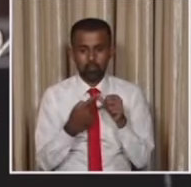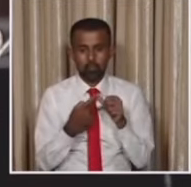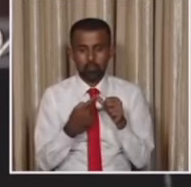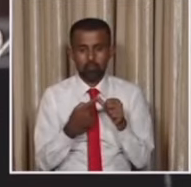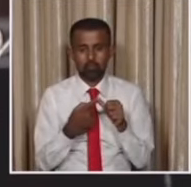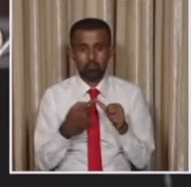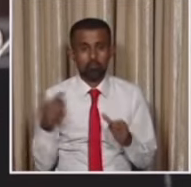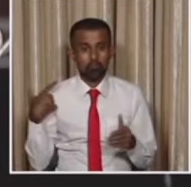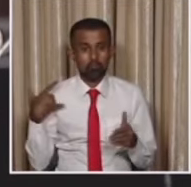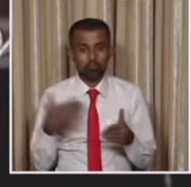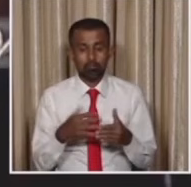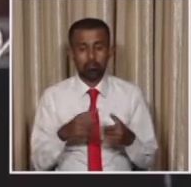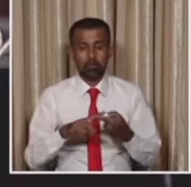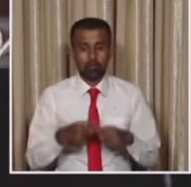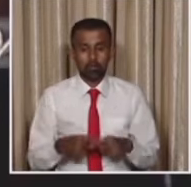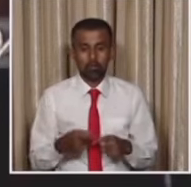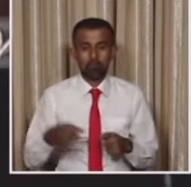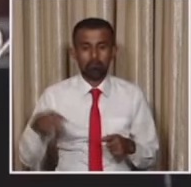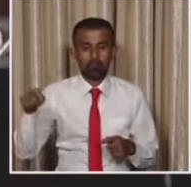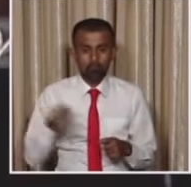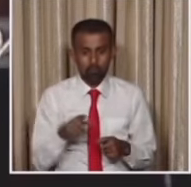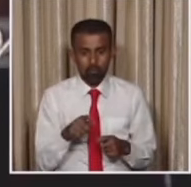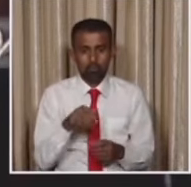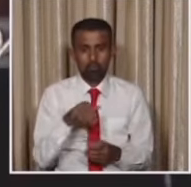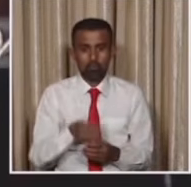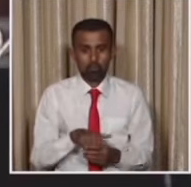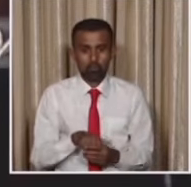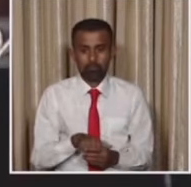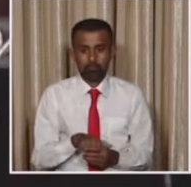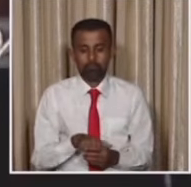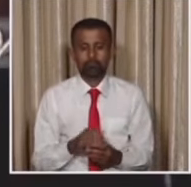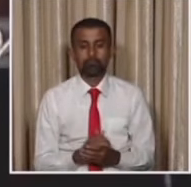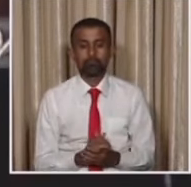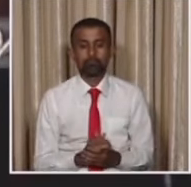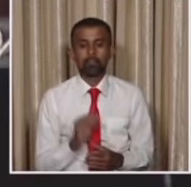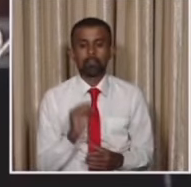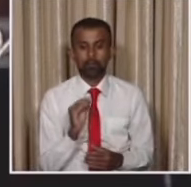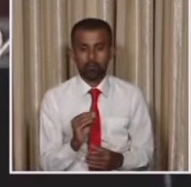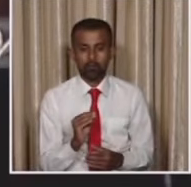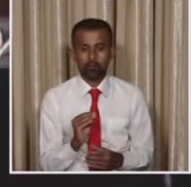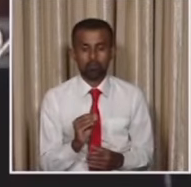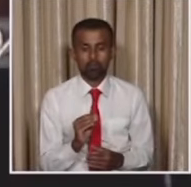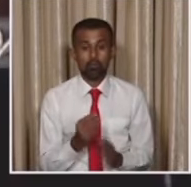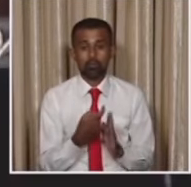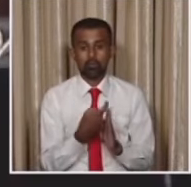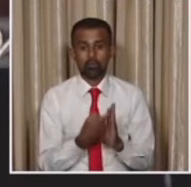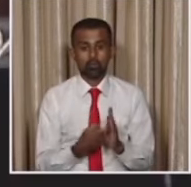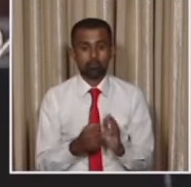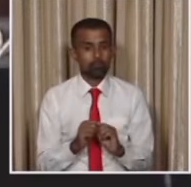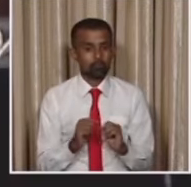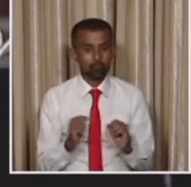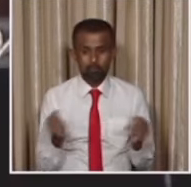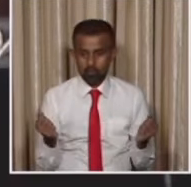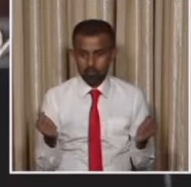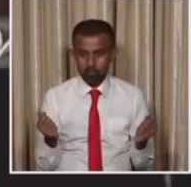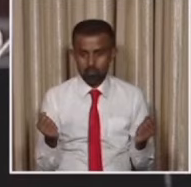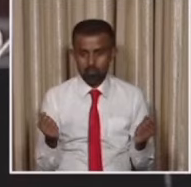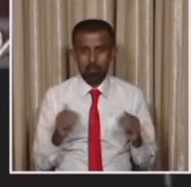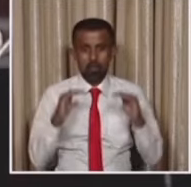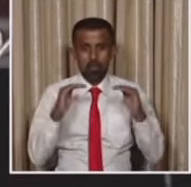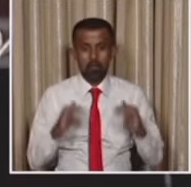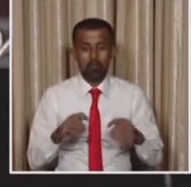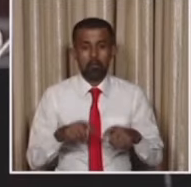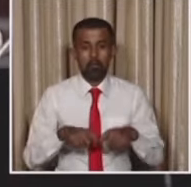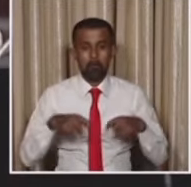ක්‍රියා කළා තියෙන්නේ තරඟකාරී ප්‍රසම්පාදන ක්‍රියාවලිය තුල කියලා. නමුත් ඒ විධිවිධානයත් නොමිතවීම නිසා අවම